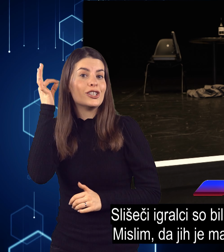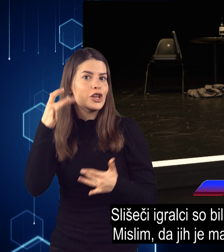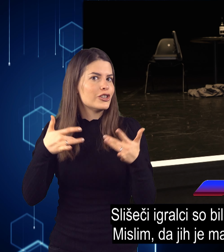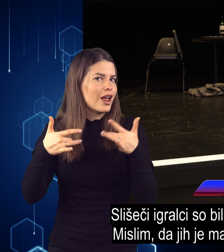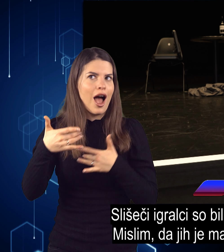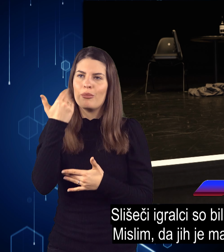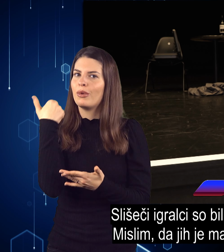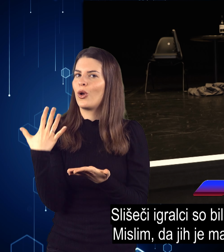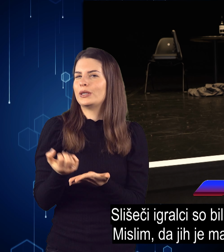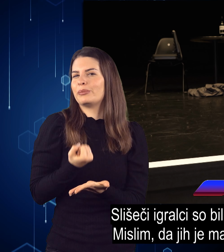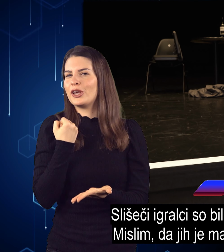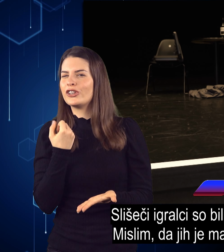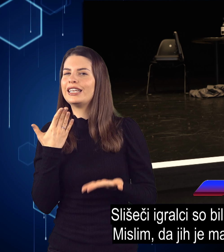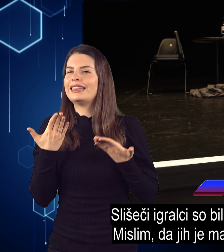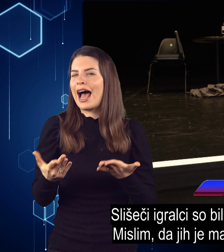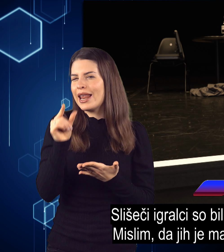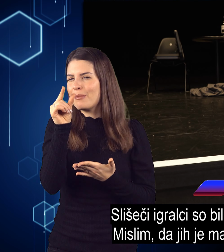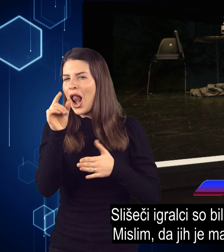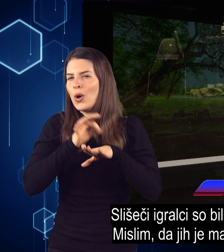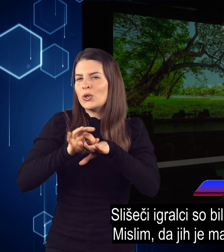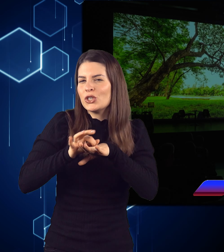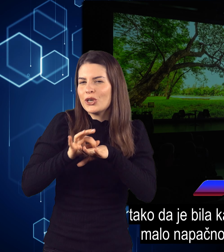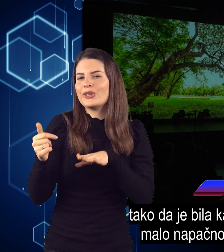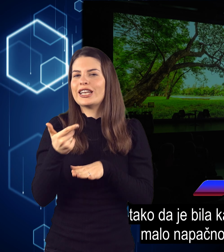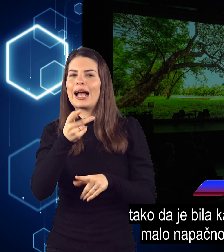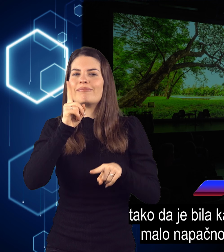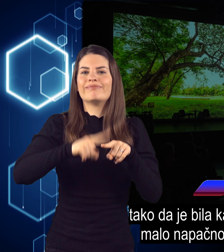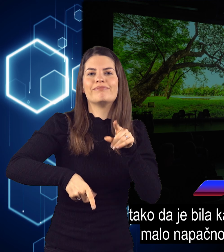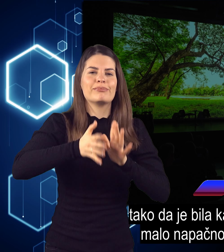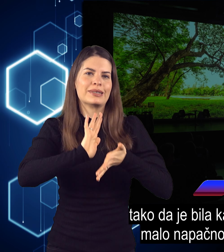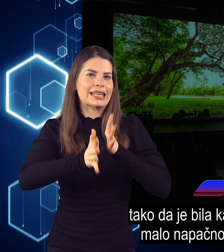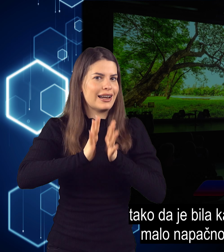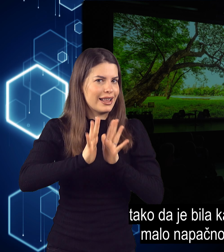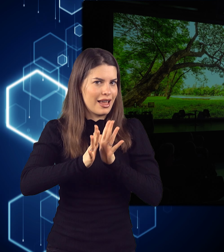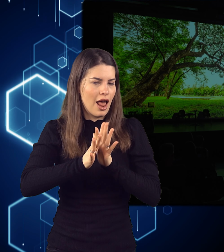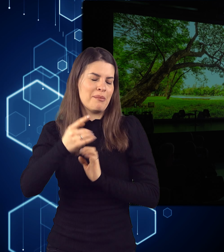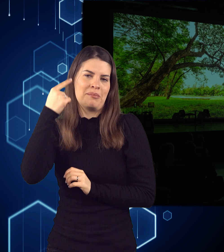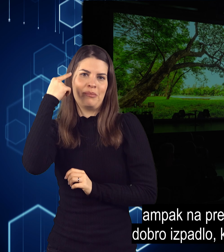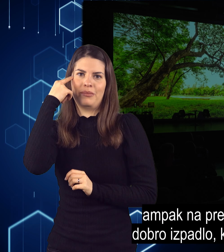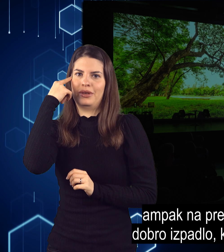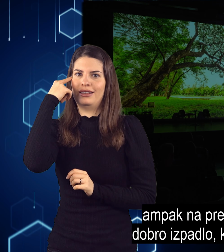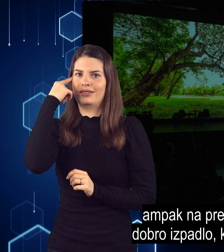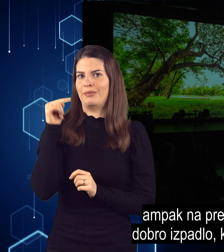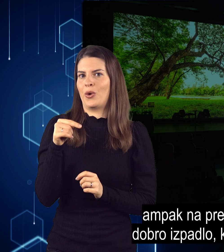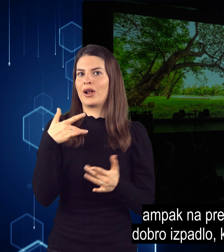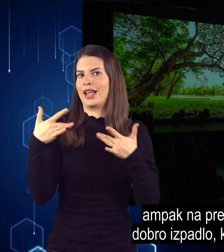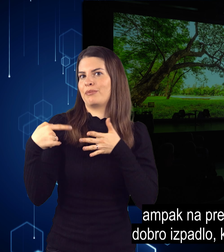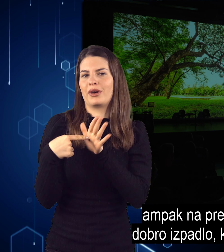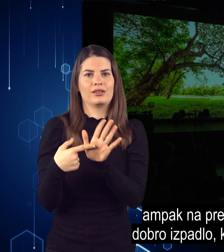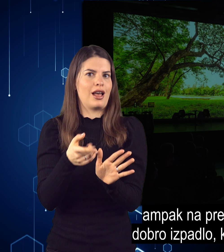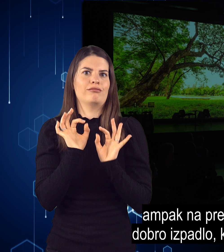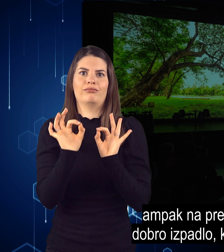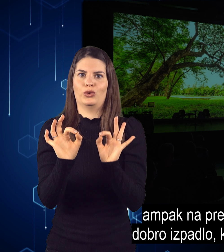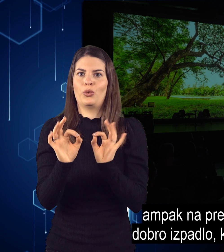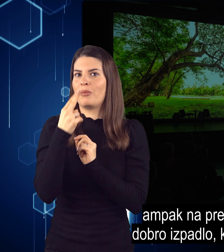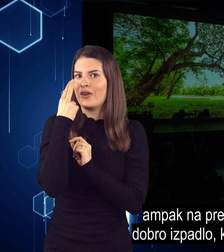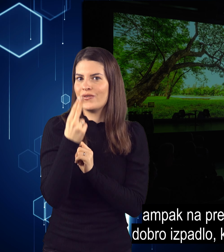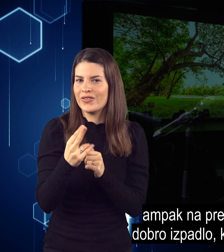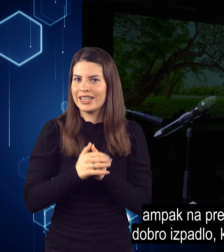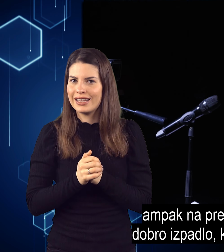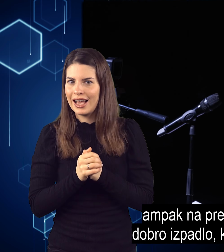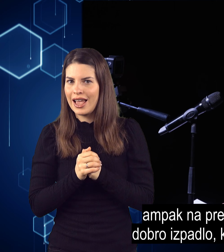Slišeče igralci so bili uspešni, mislim, da jih je mečkan trema, on zdala, kakšna kretna je bila mečkan napačno prikazana, ampak jaz mislim, da je še vse na predstavi to ful